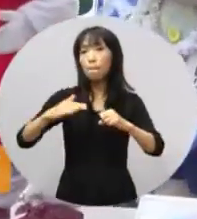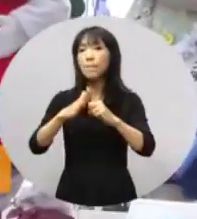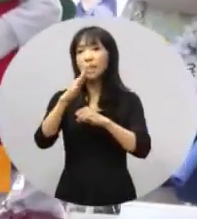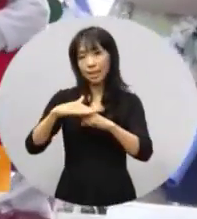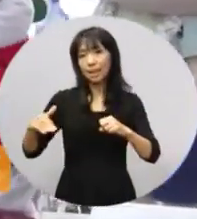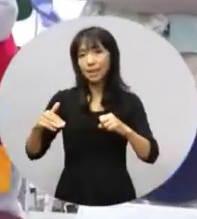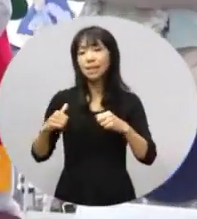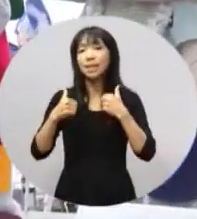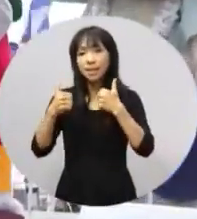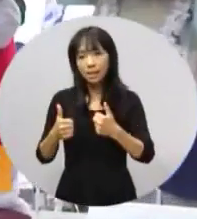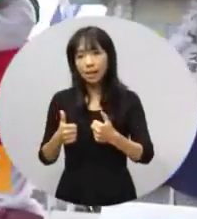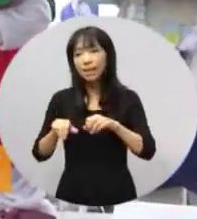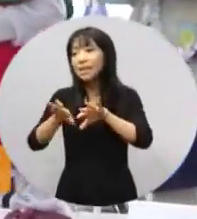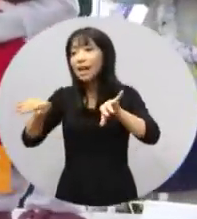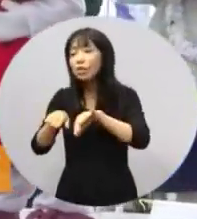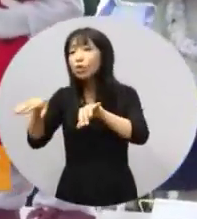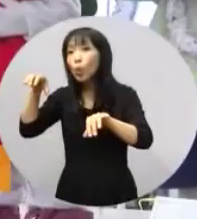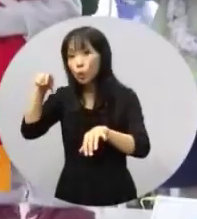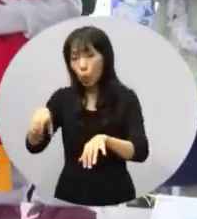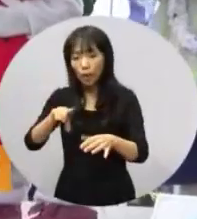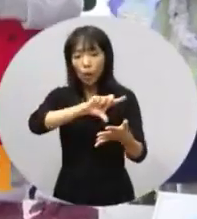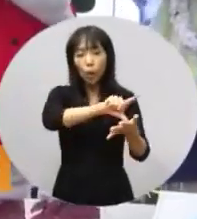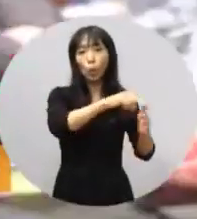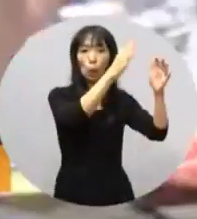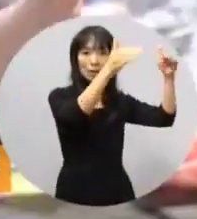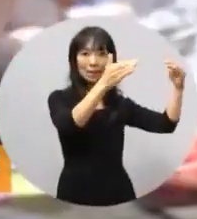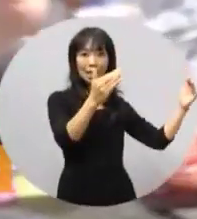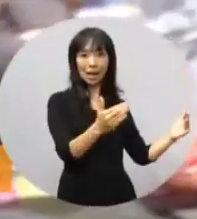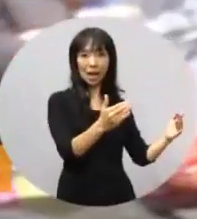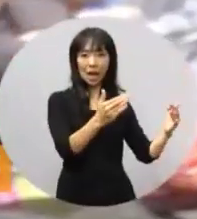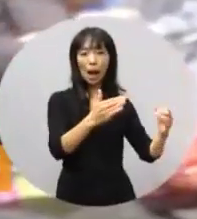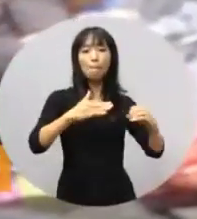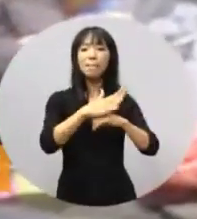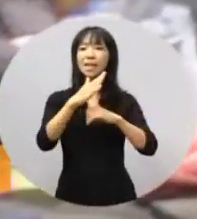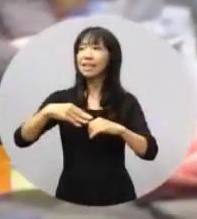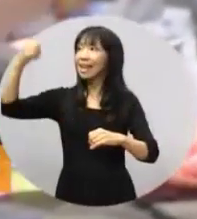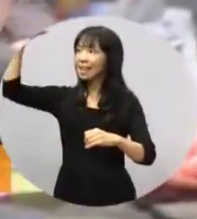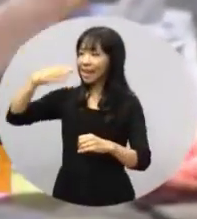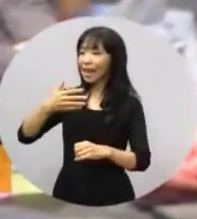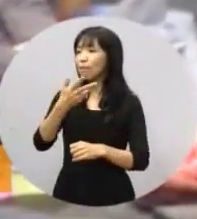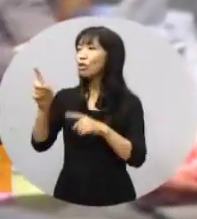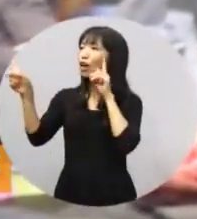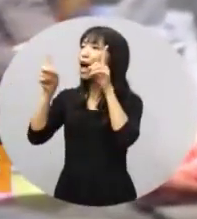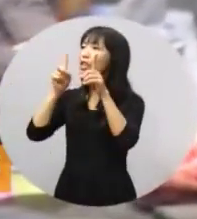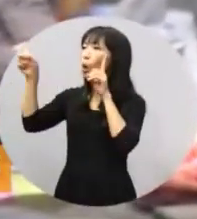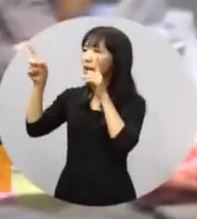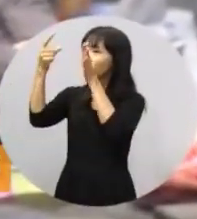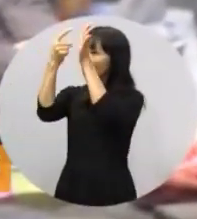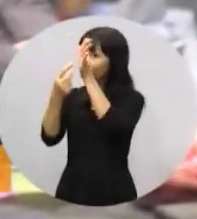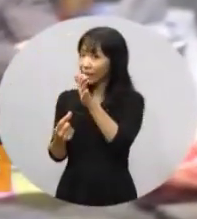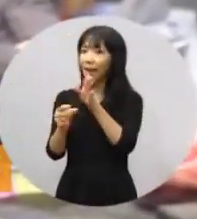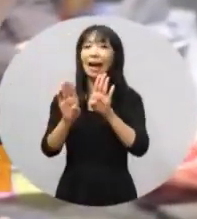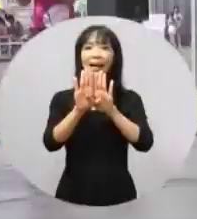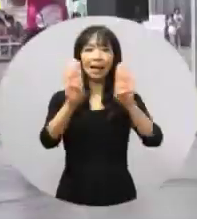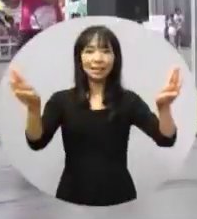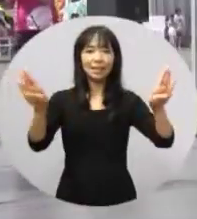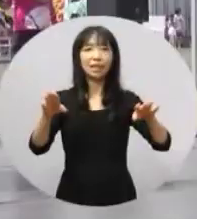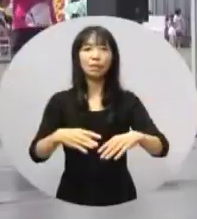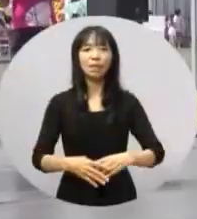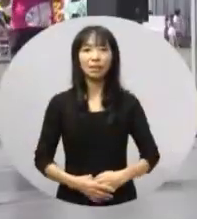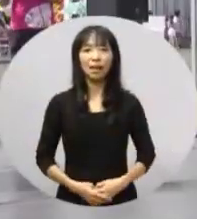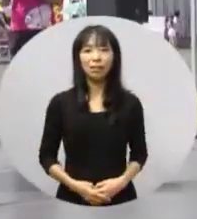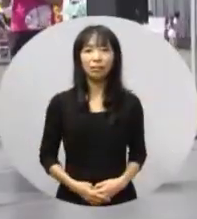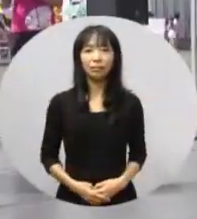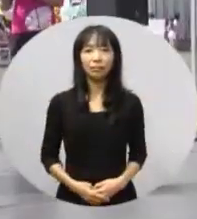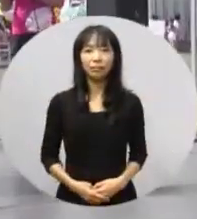月木大勢力上でご当地キャラリーチですだけ水遊びが扱いされました